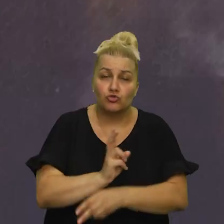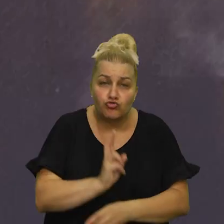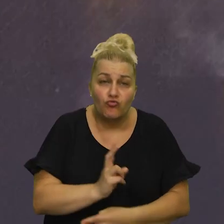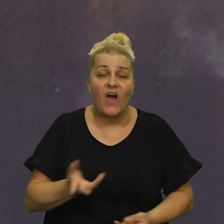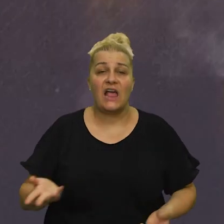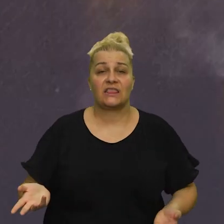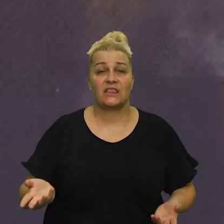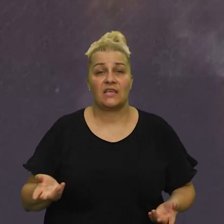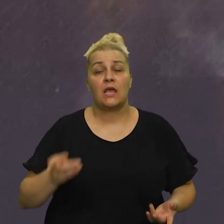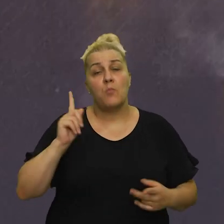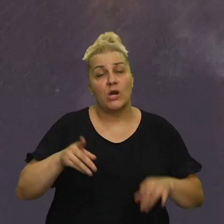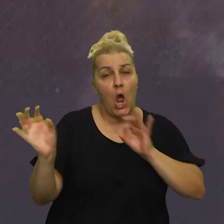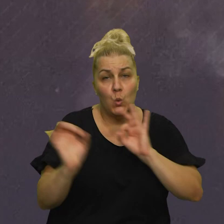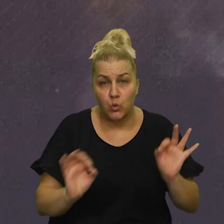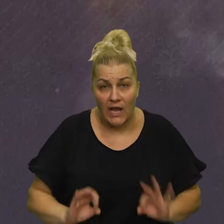i